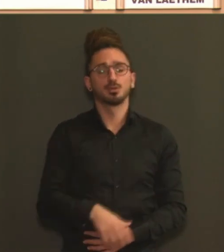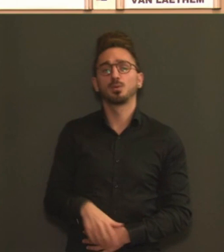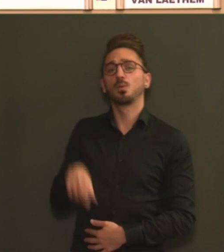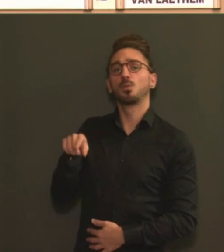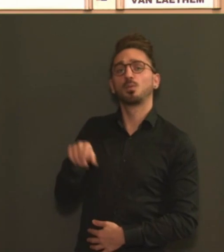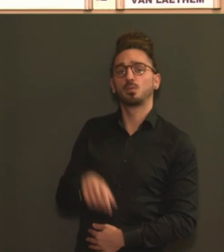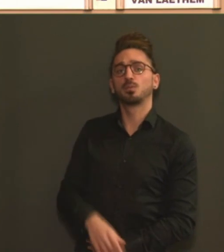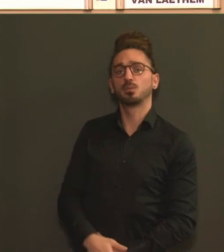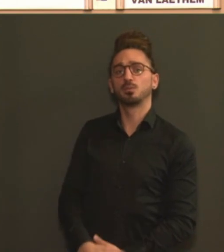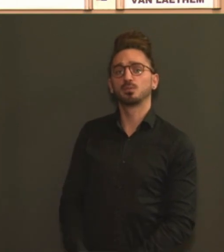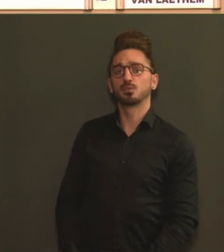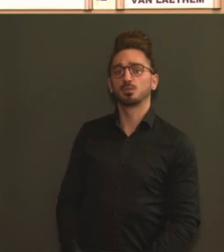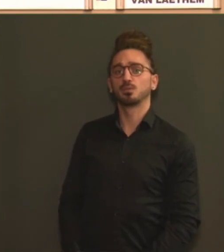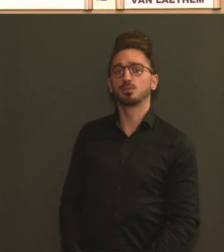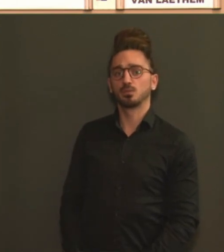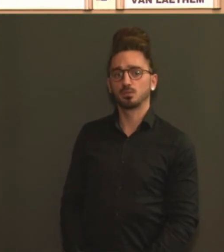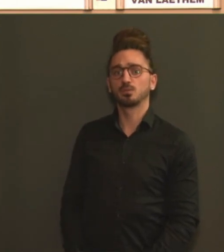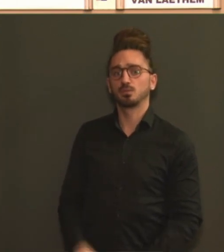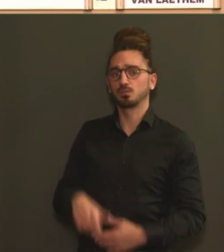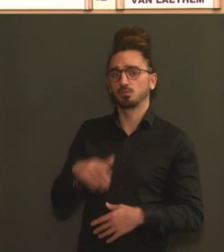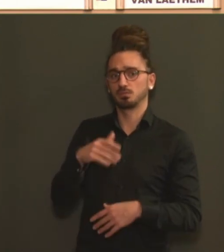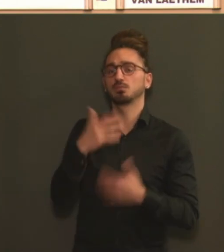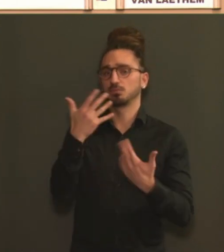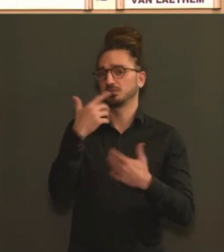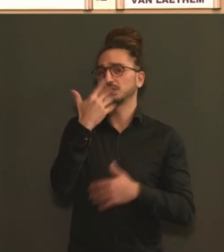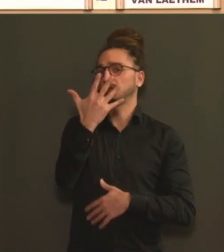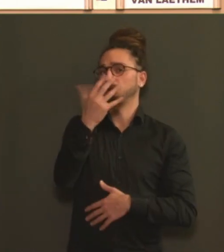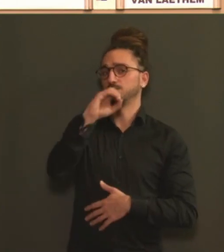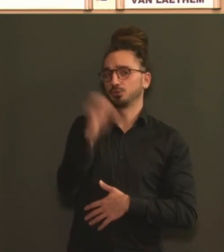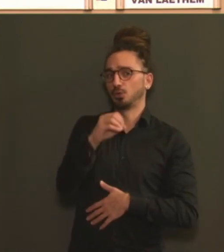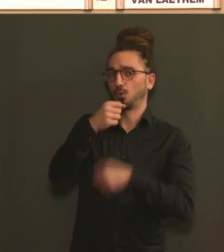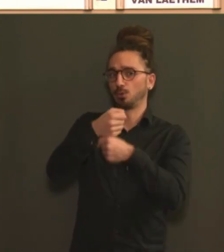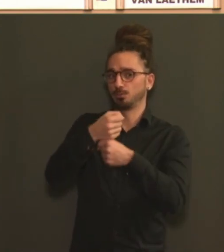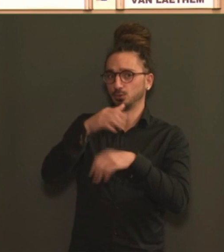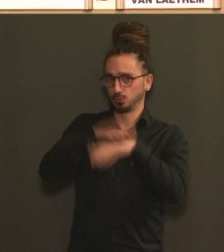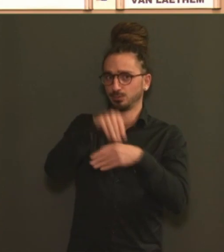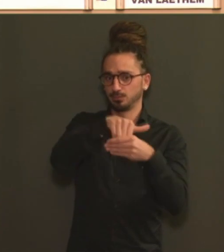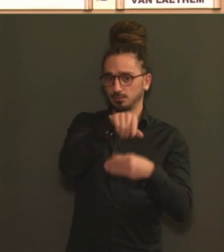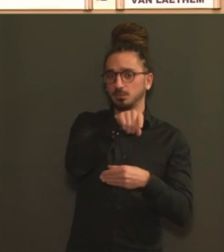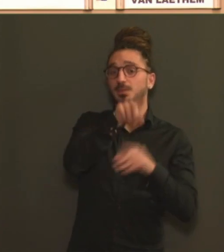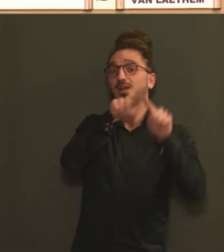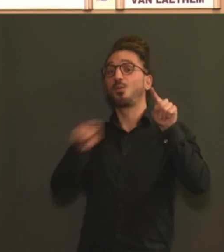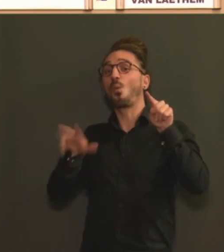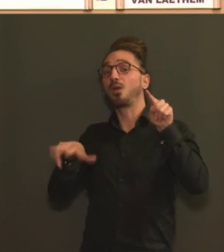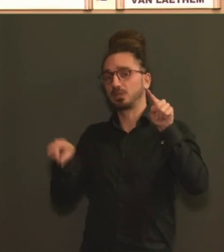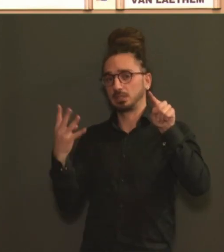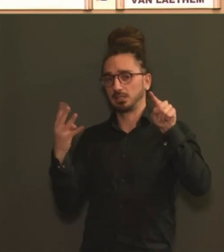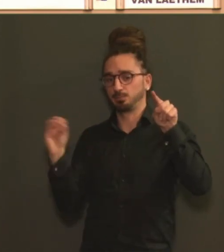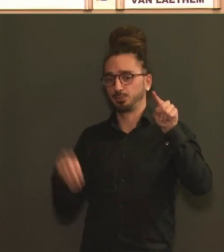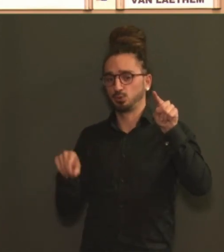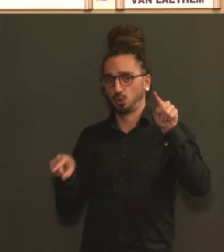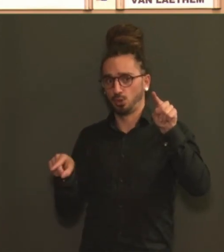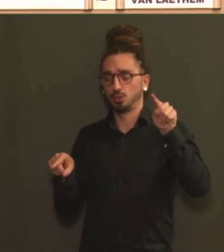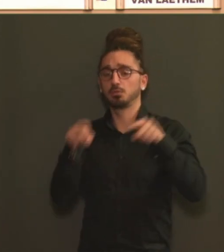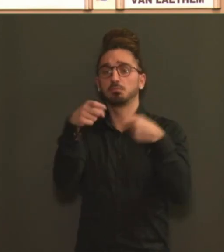où il y a plus que 10 cas. On a 4% en Wallonie et il n'y a aucune maison de repos qui est dans cette situation au